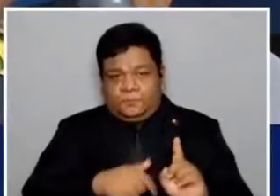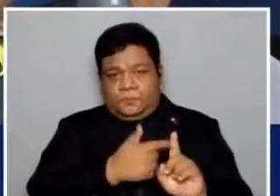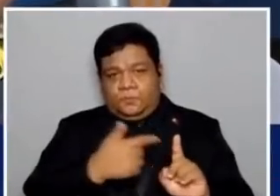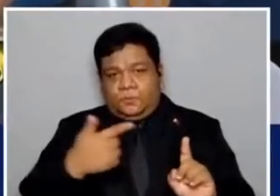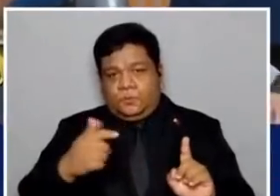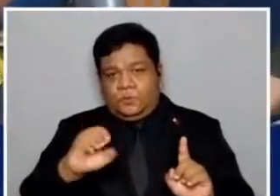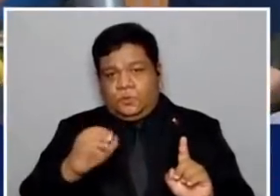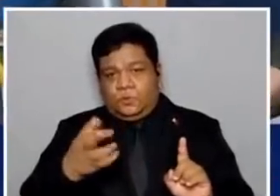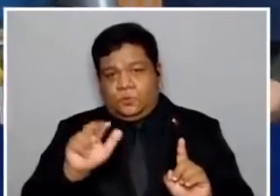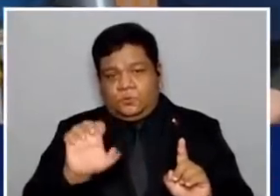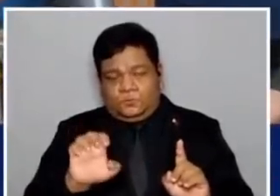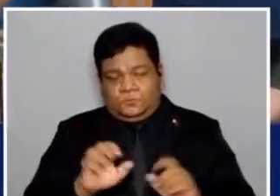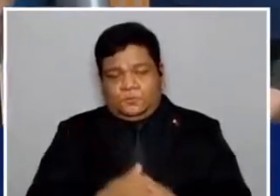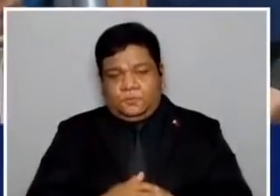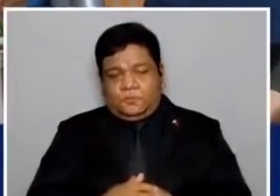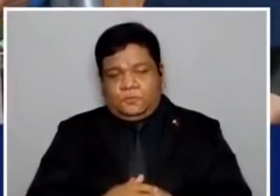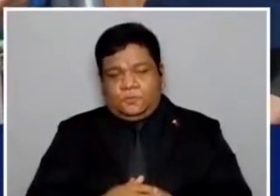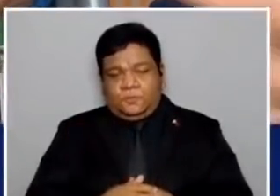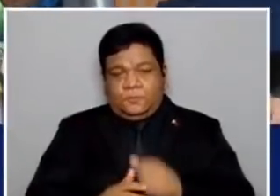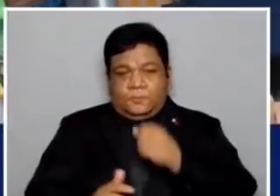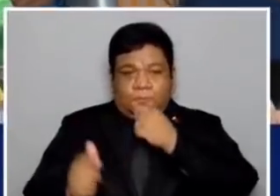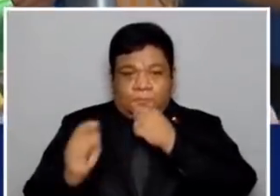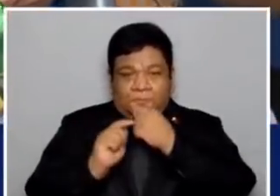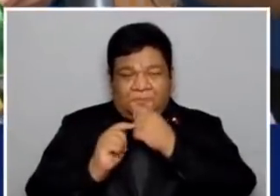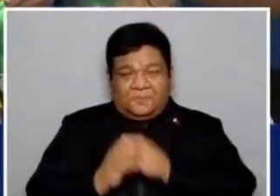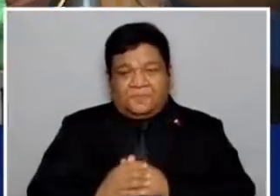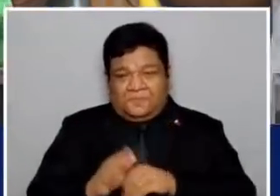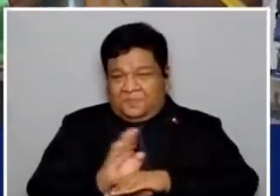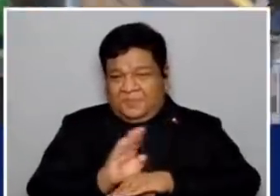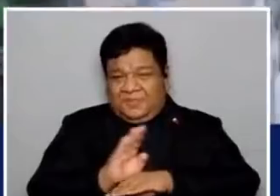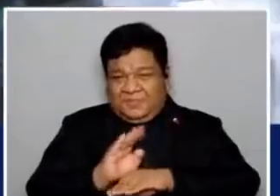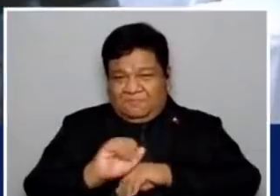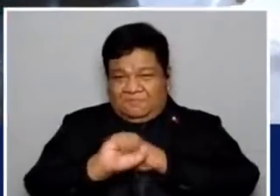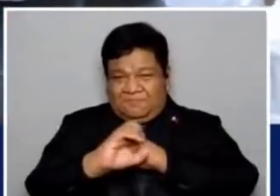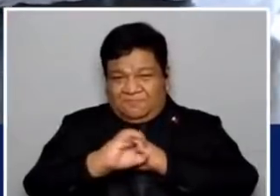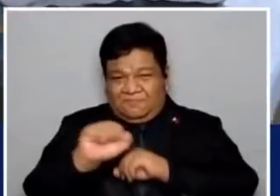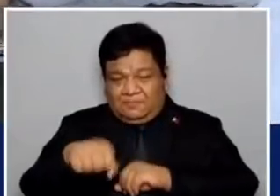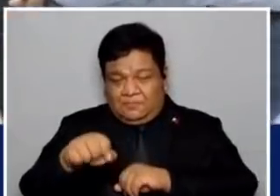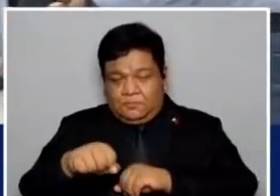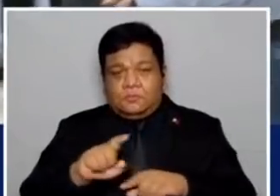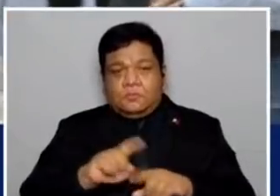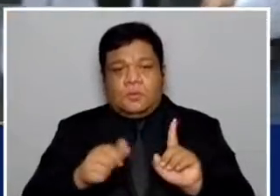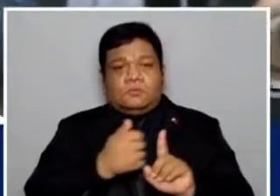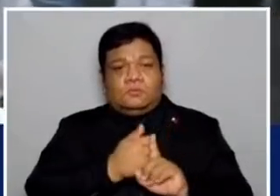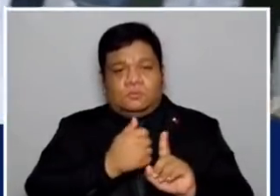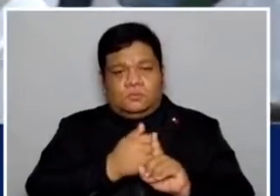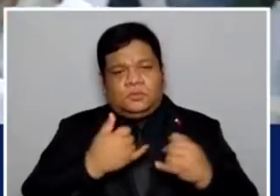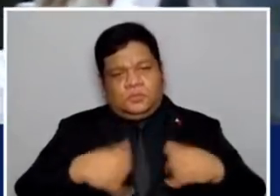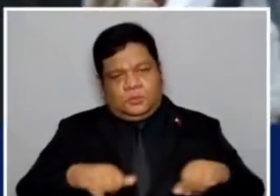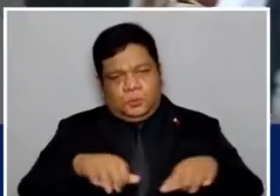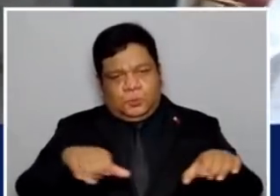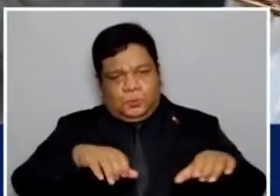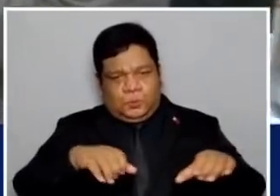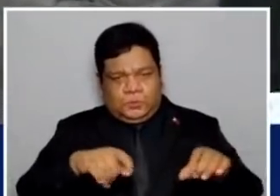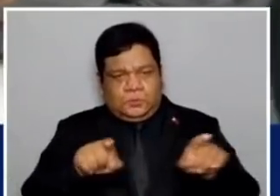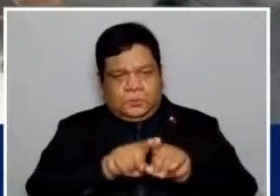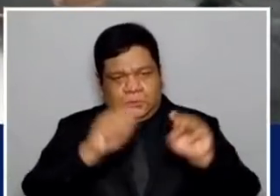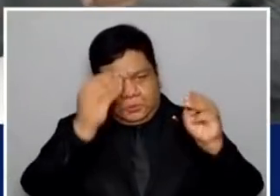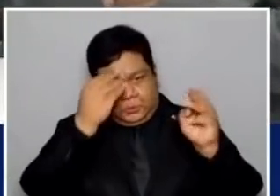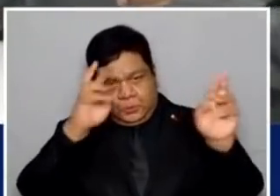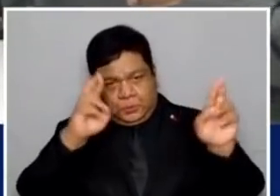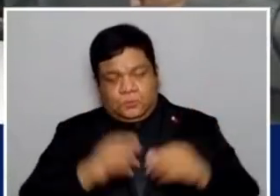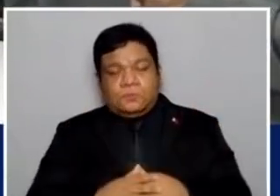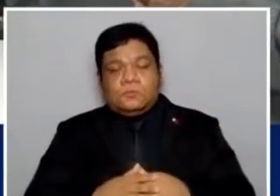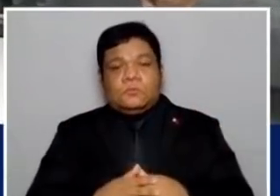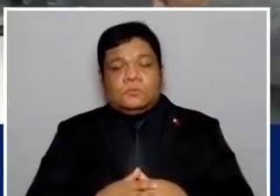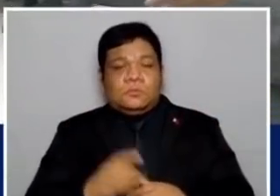Kahit abala sa kampanya, sinasabay pa rin ni Mayor Isko Moreno Domagoso ang trabaho niya bilang alkalde ng Maynila. Pinuntahan niya